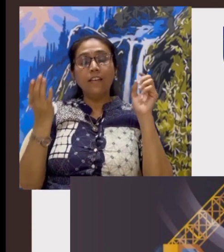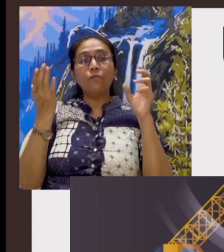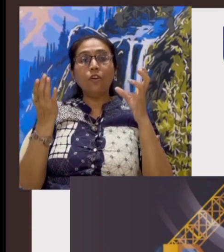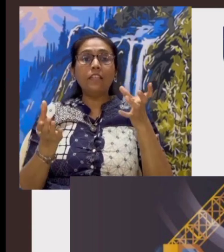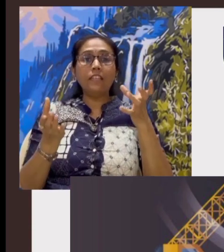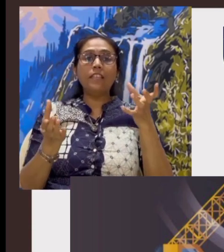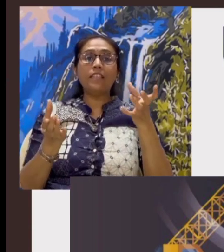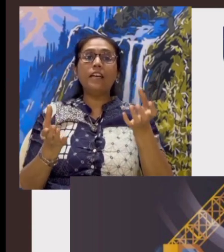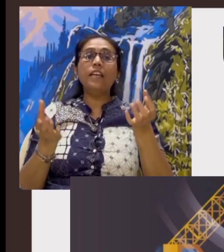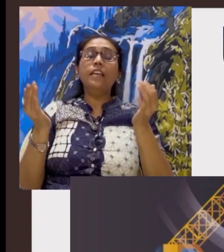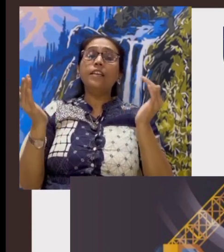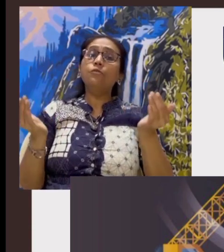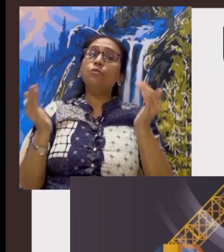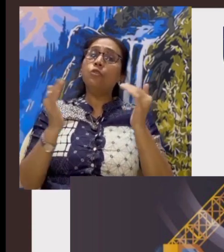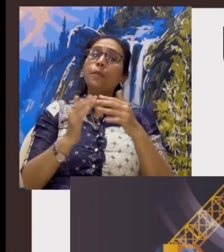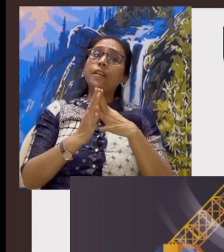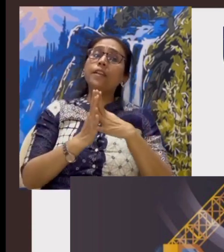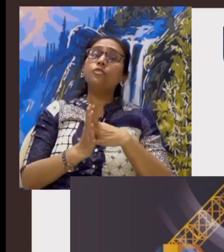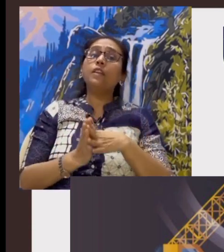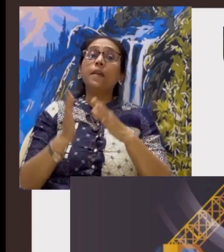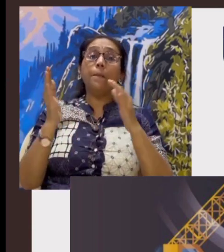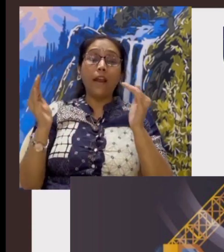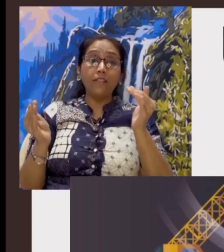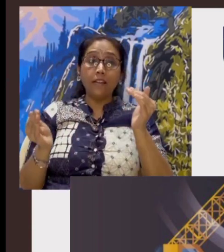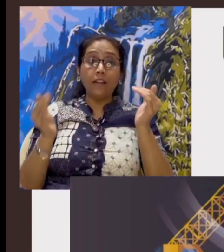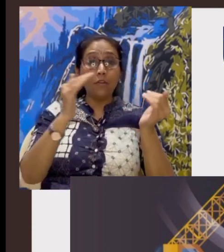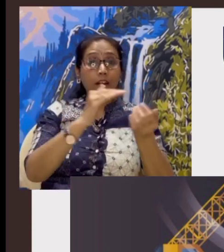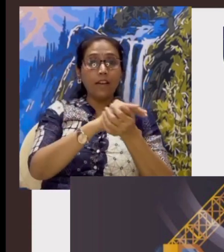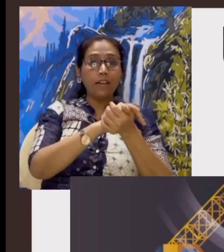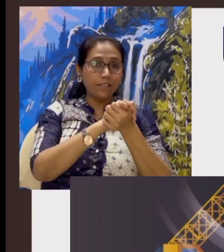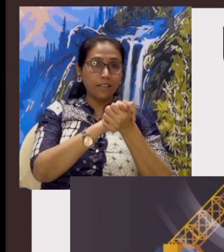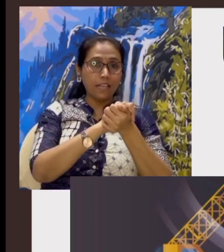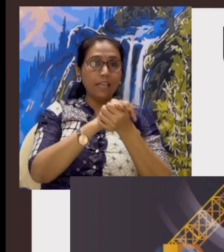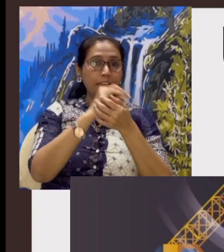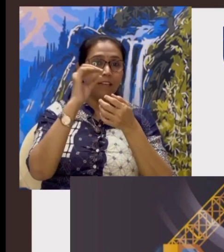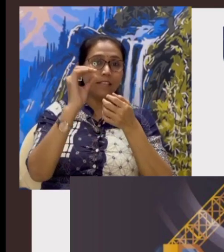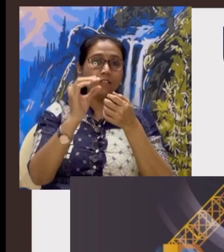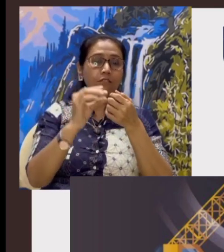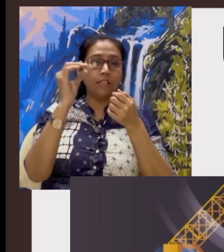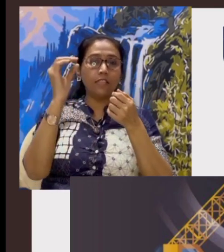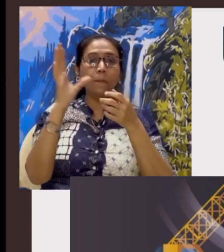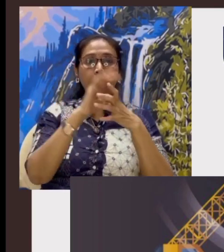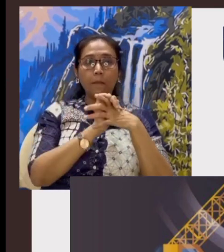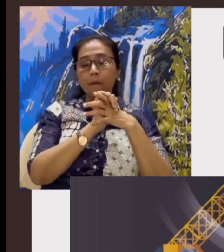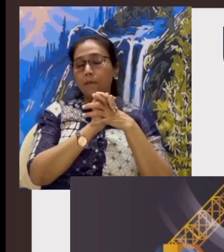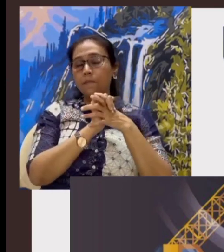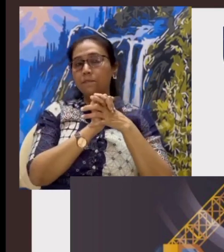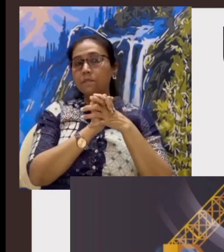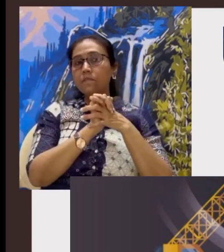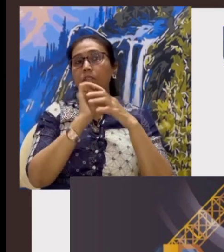वो अथॉरिटी देता है कि वो कोई भी इंडिविजुअल की प्राइवेट लैंड को एक्वायर कर सकता है लेकिन रीजन होना चाहिए पब्लिक